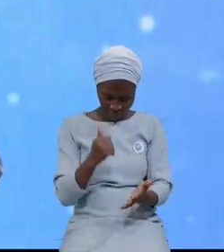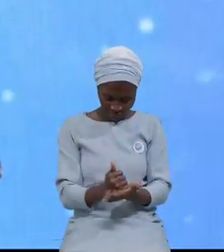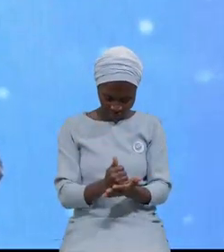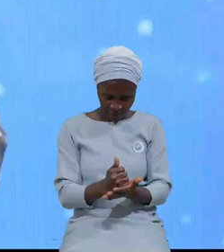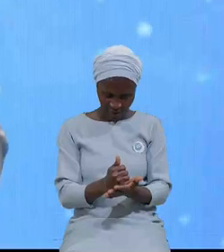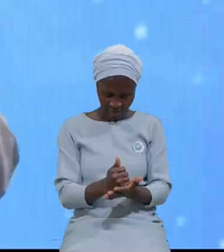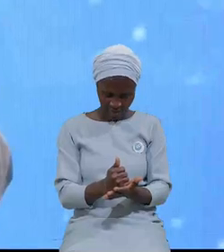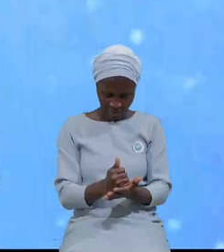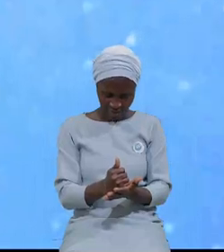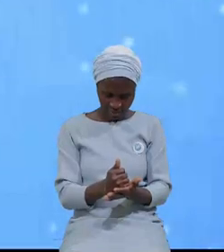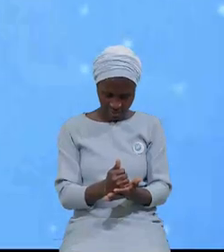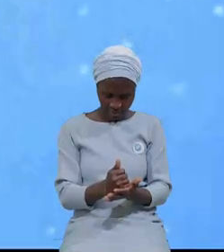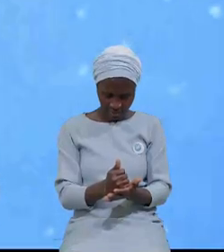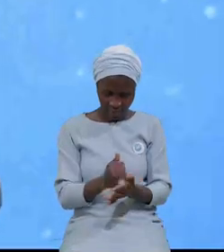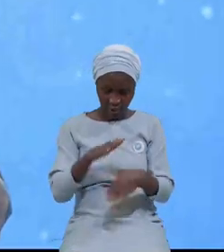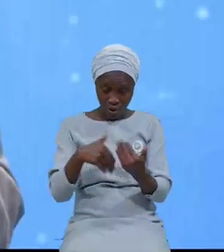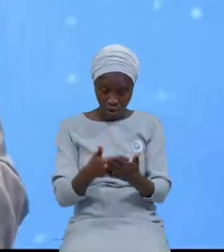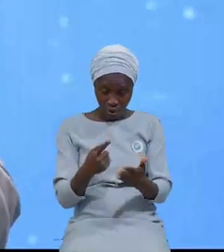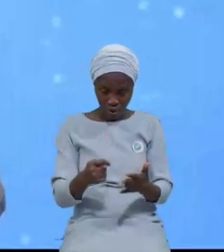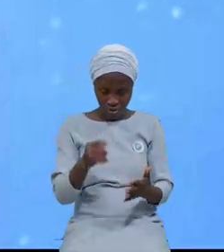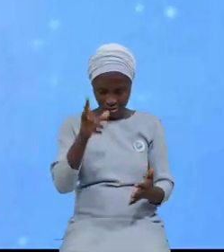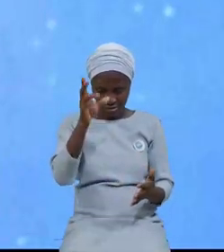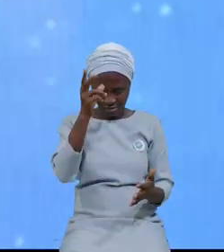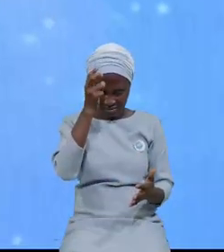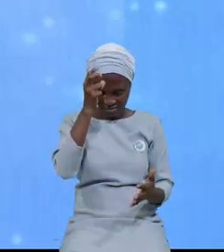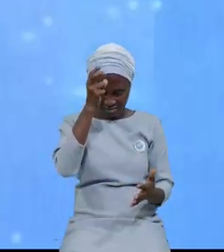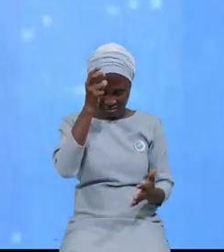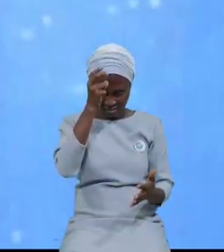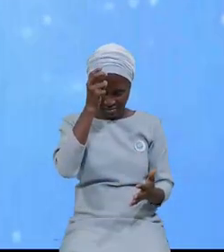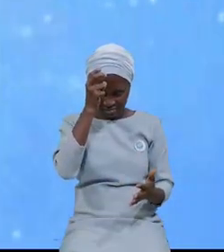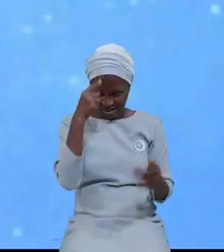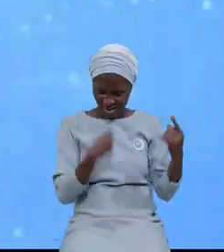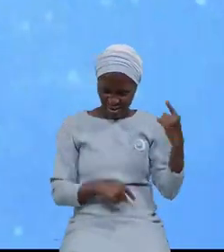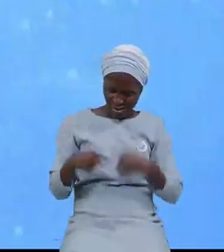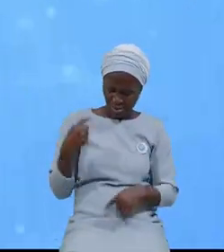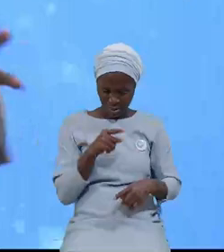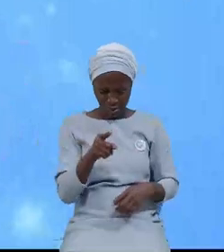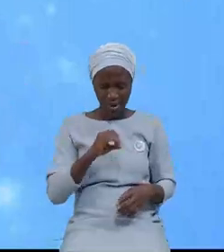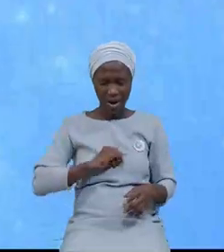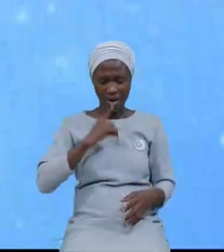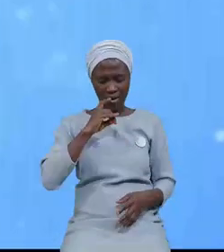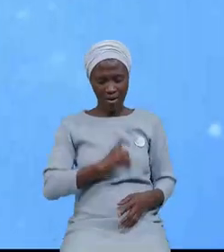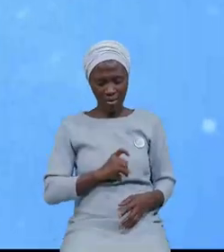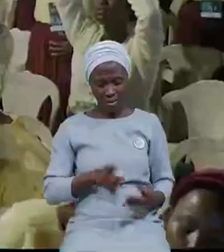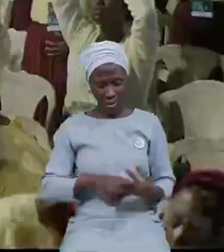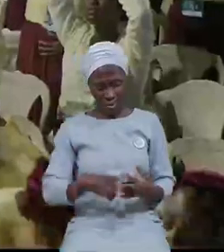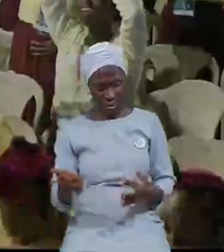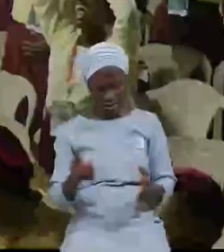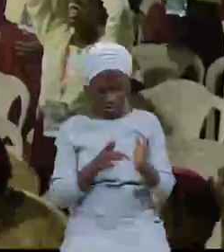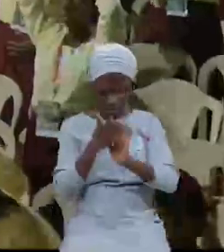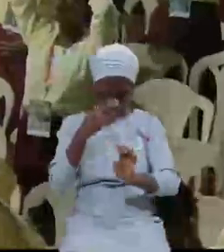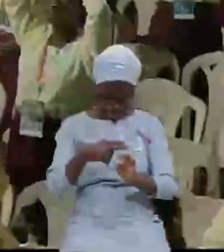au nom de Jésus tous les possessions démoniaques et les tourments je vous commande